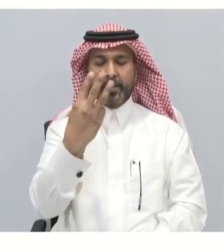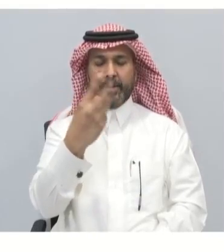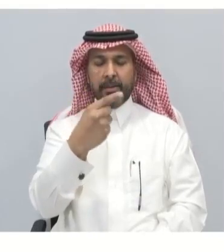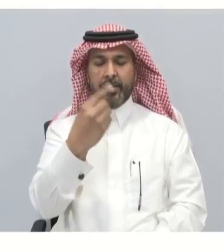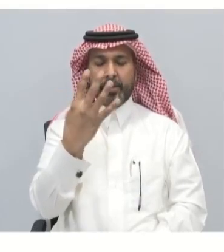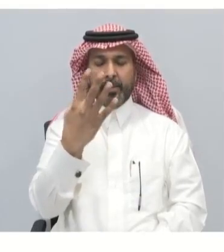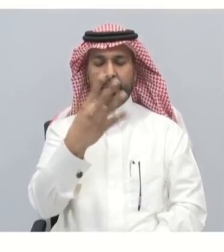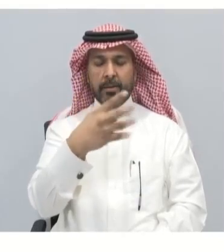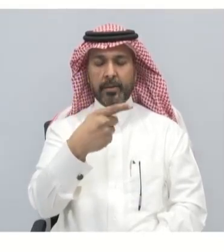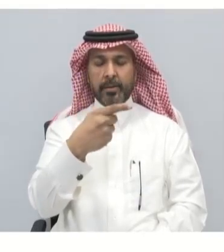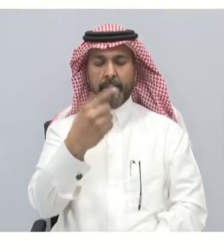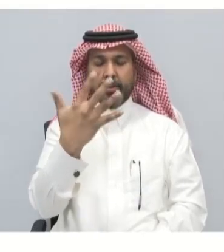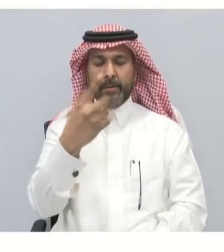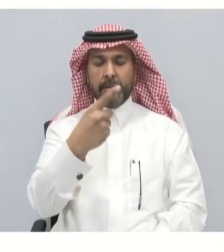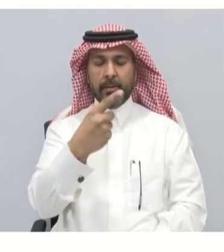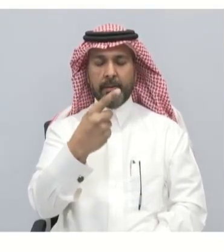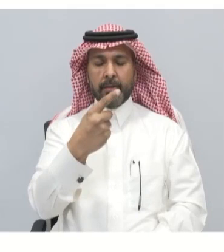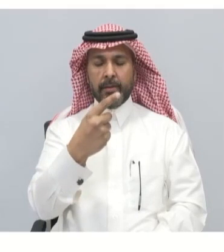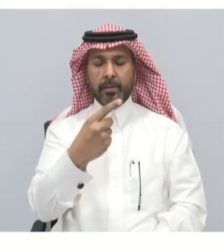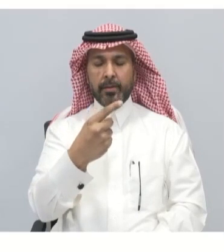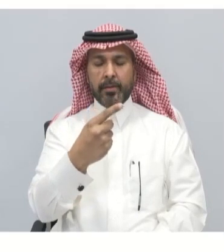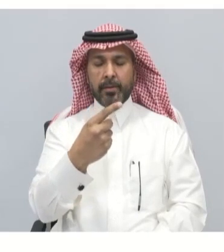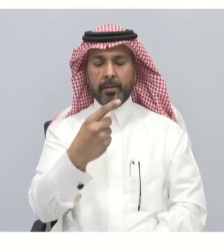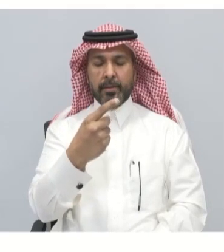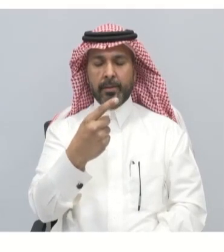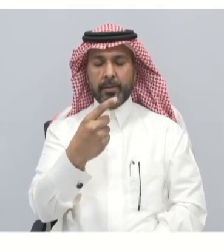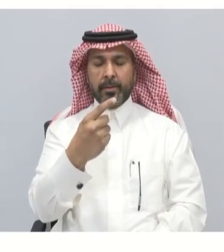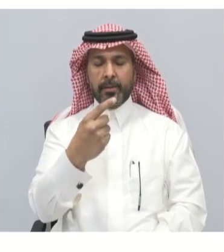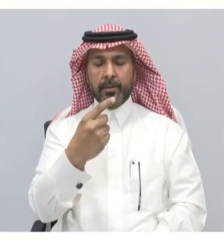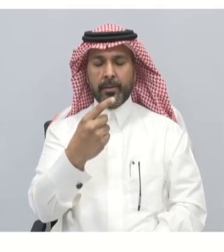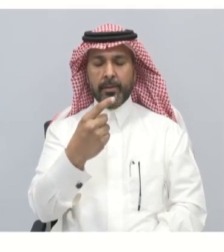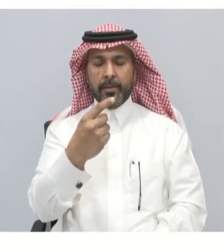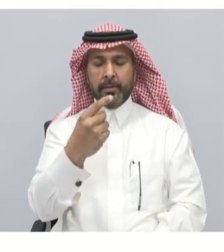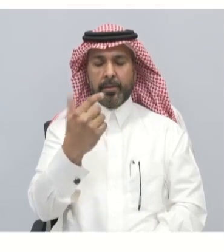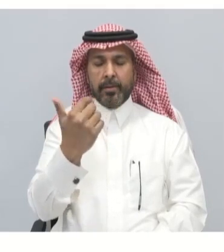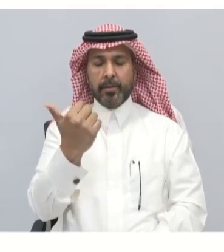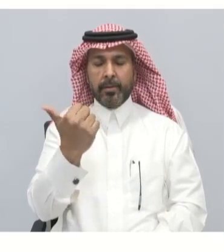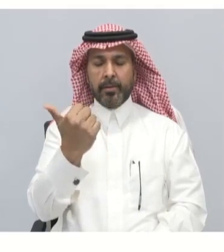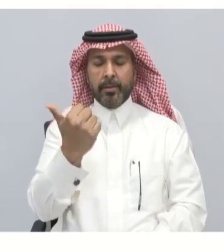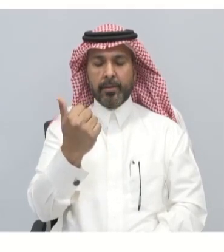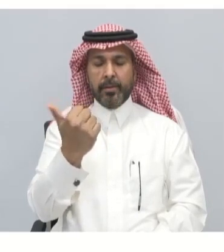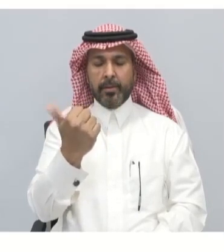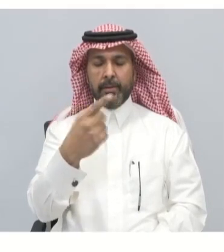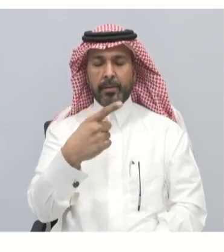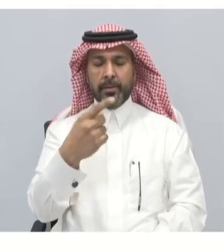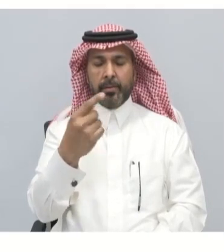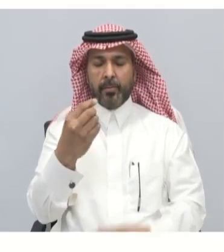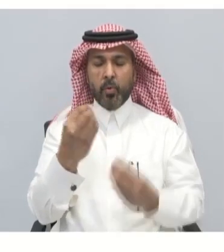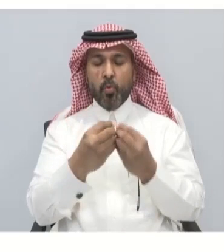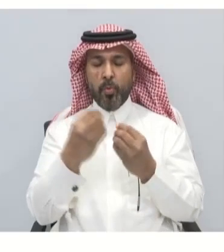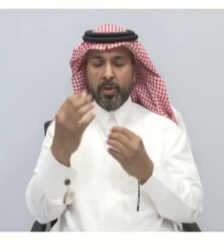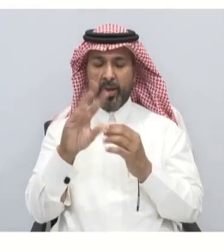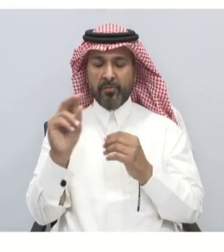14 15 15 في الامام ايضا في الخلف راح يكون 15 هذه 30